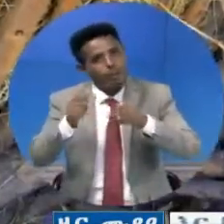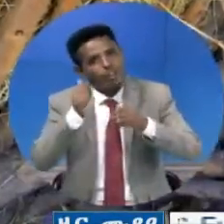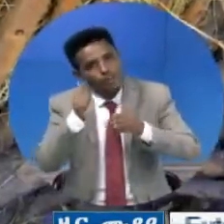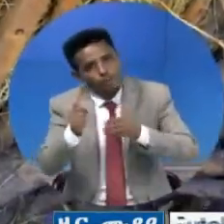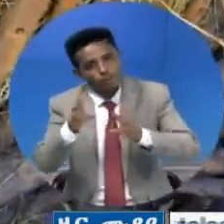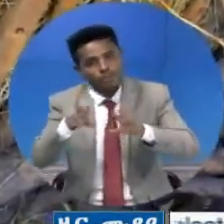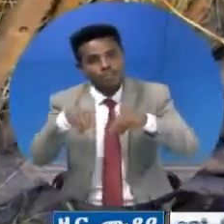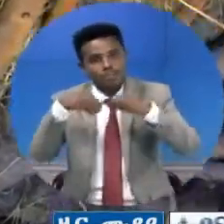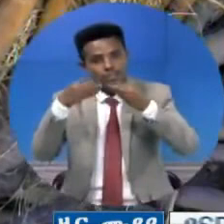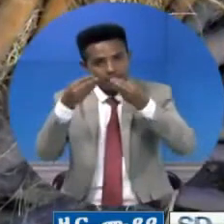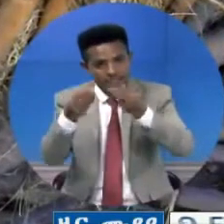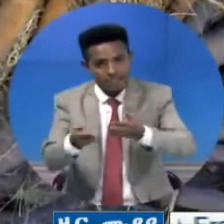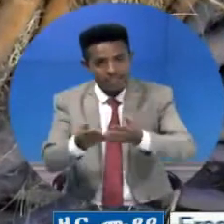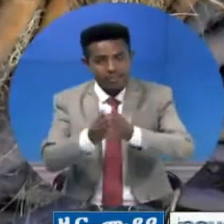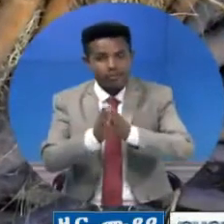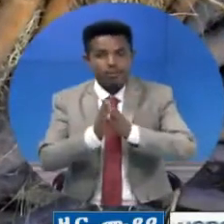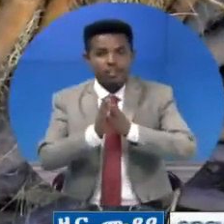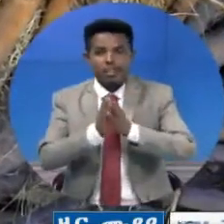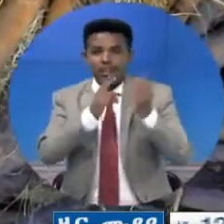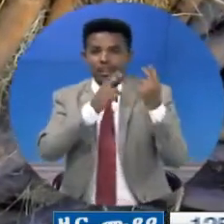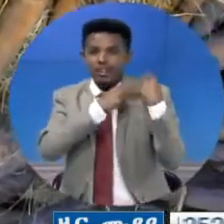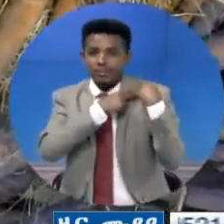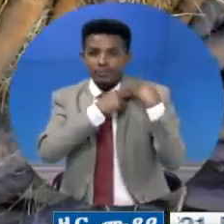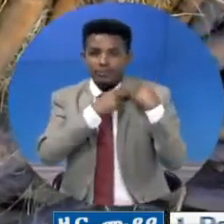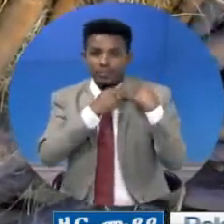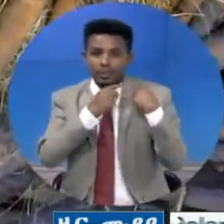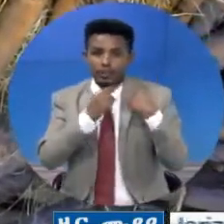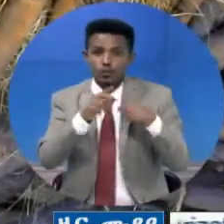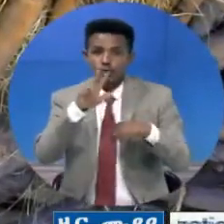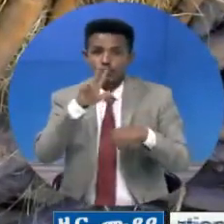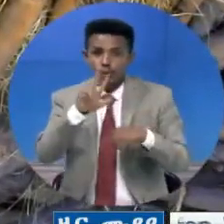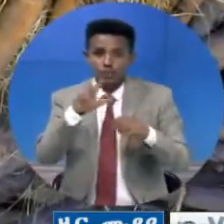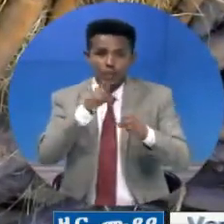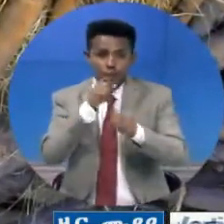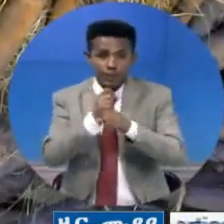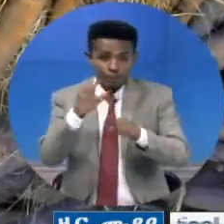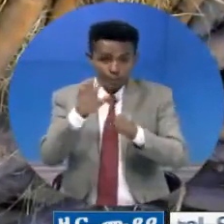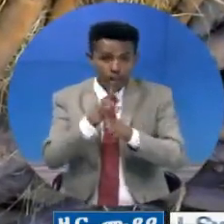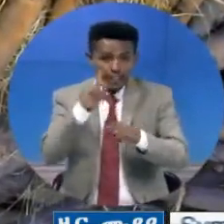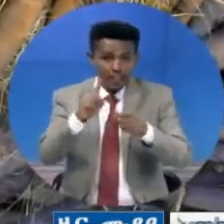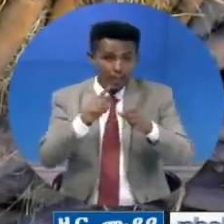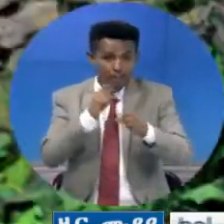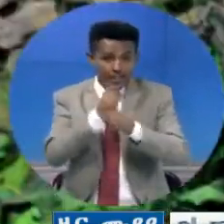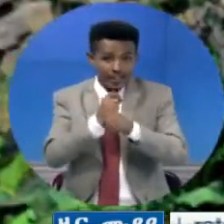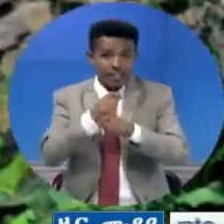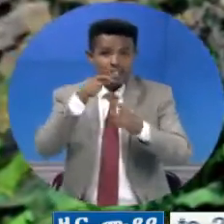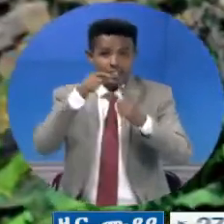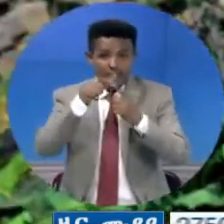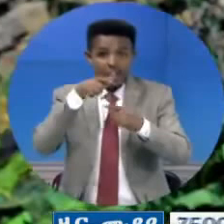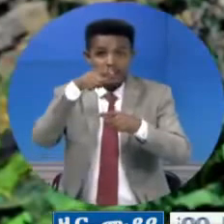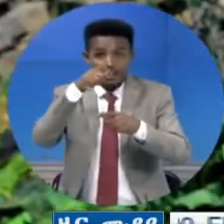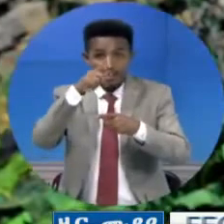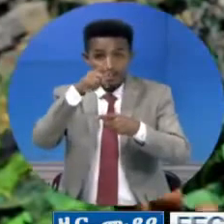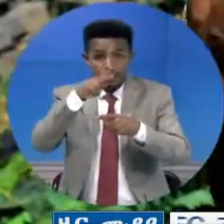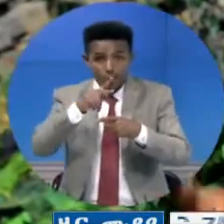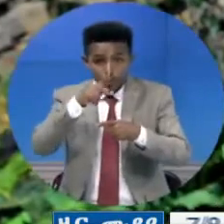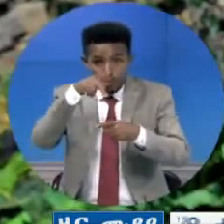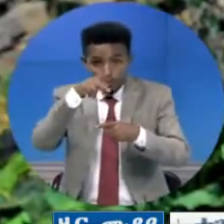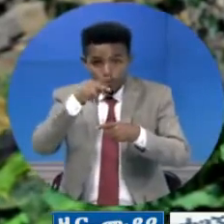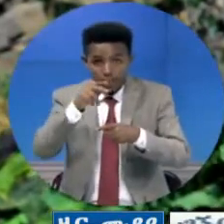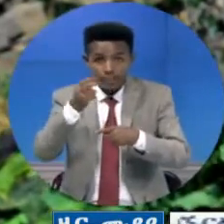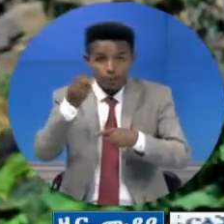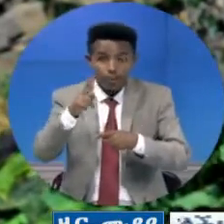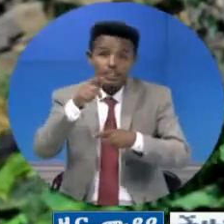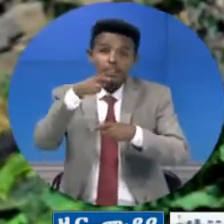እውነትም አመጣነ። 3 አመት ሙሉ አንድ አመትስ እንዲያውም ውሃ እየተሸከምኩኝ እስከ 12 ኪሎ ላሞችን አንዳንድ ድኒ ለአንድ ቀን